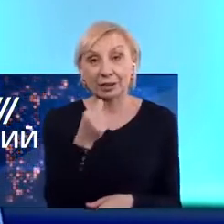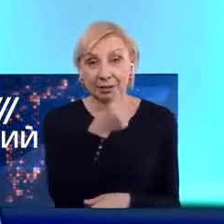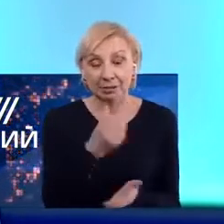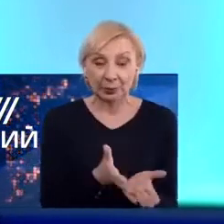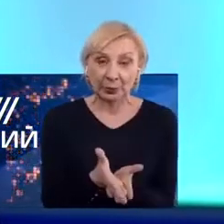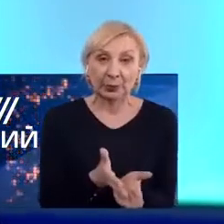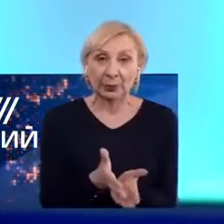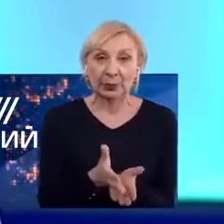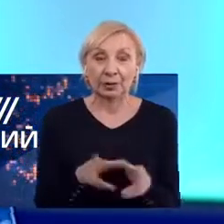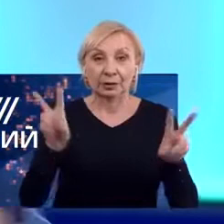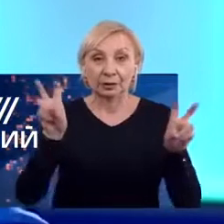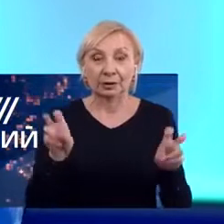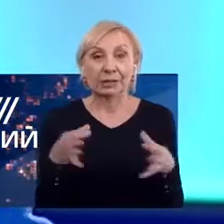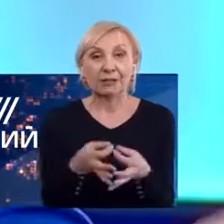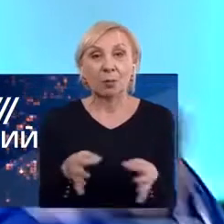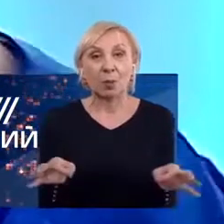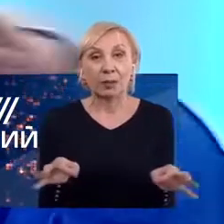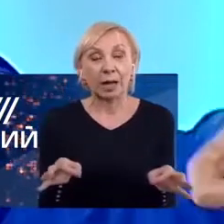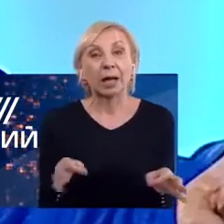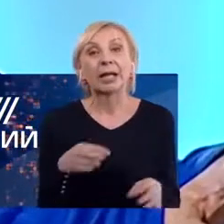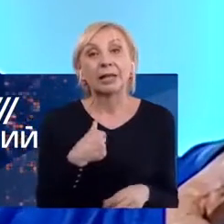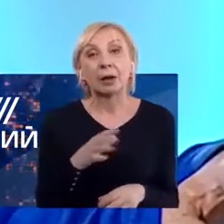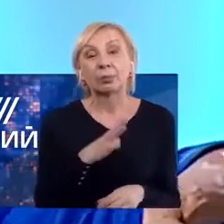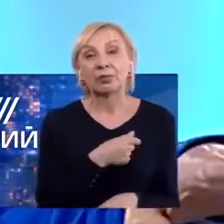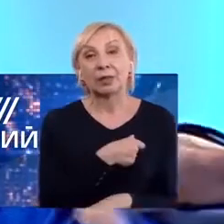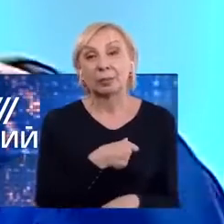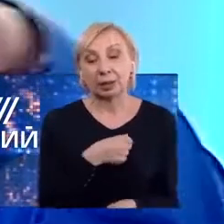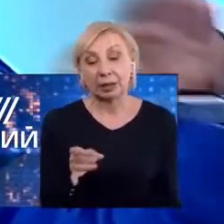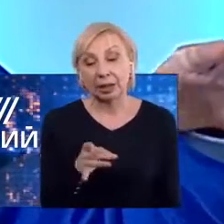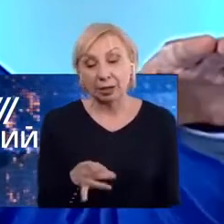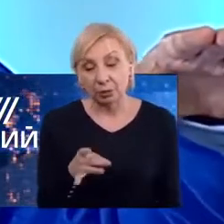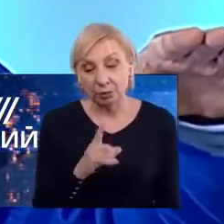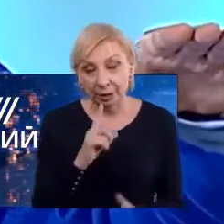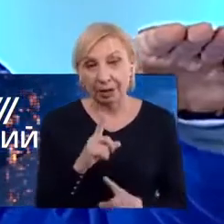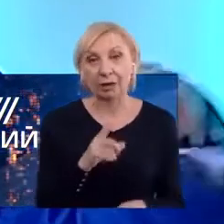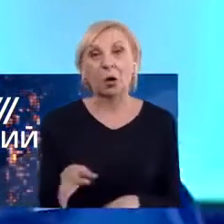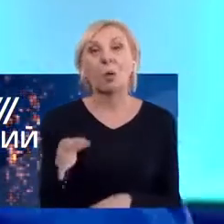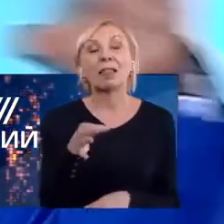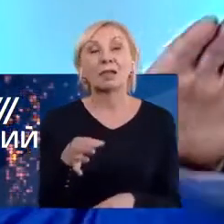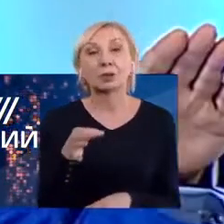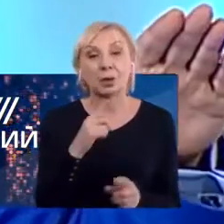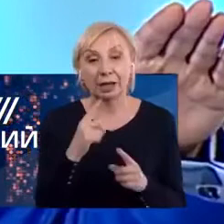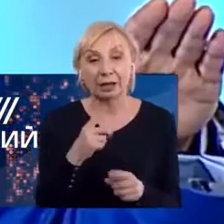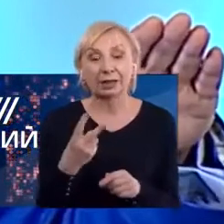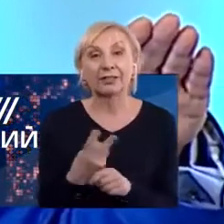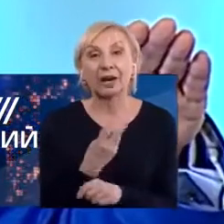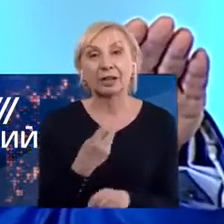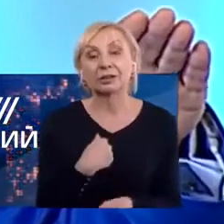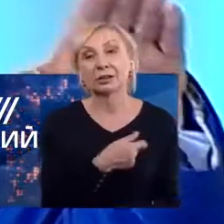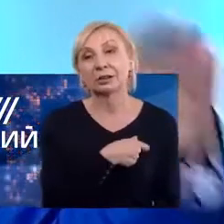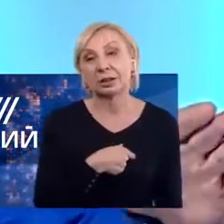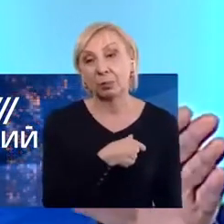силі Всеукраїнського об'єднання «Свобода». Я був депутатом районної ради, депутатом обласної ради, вже двічі